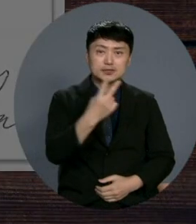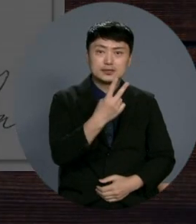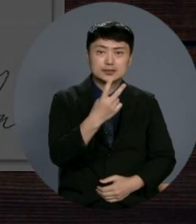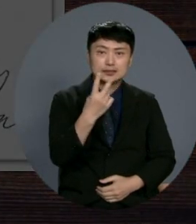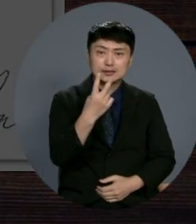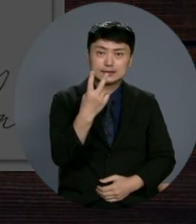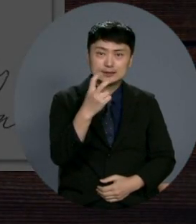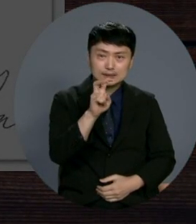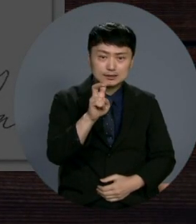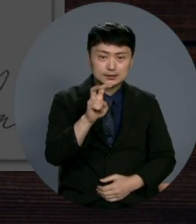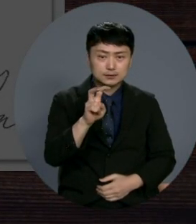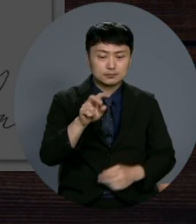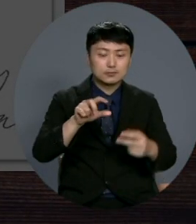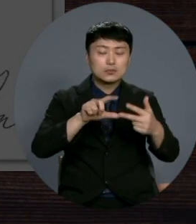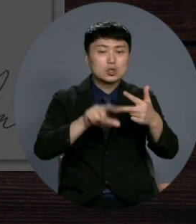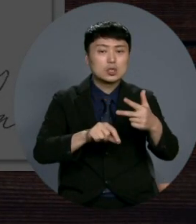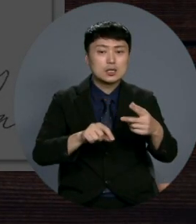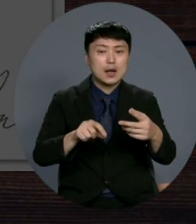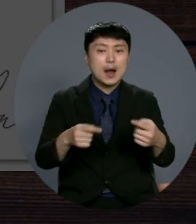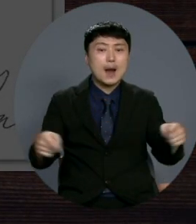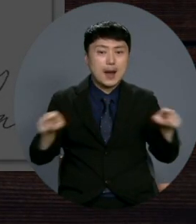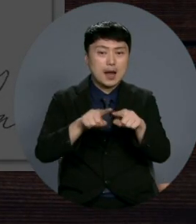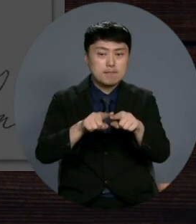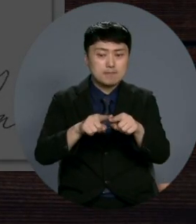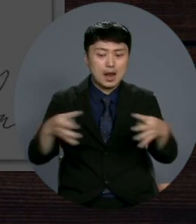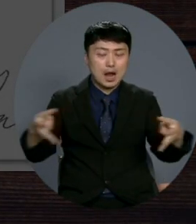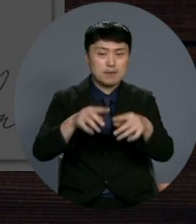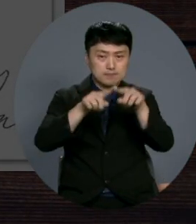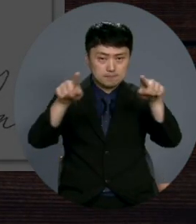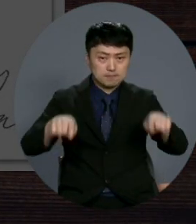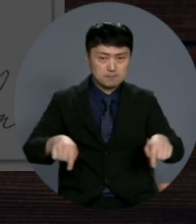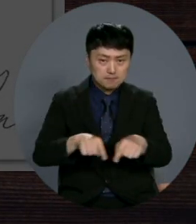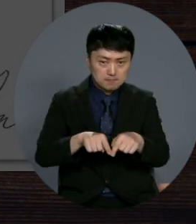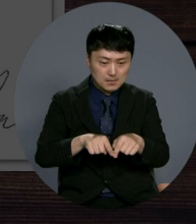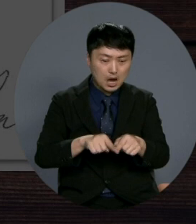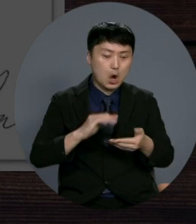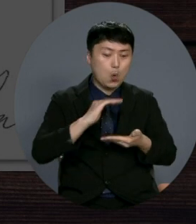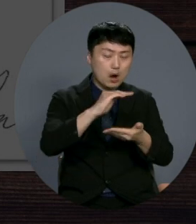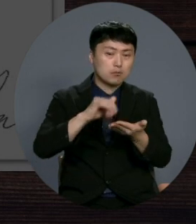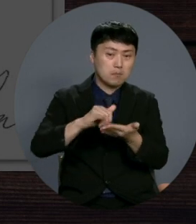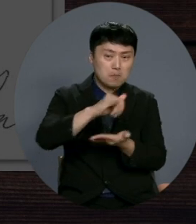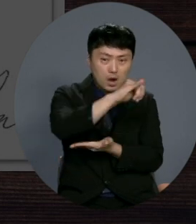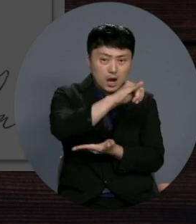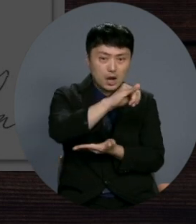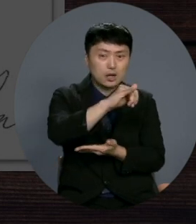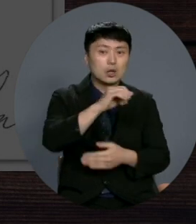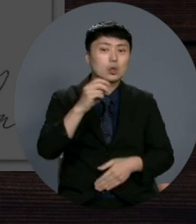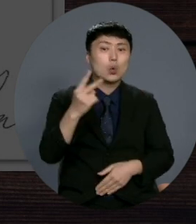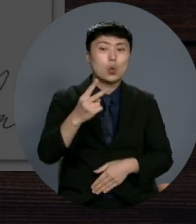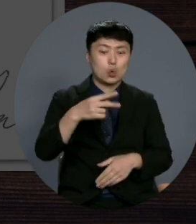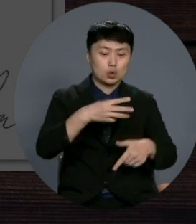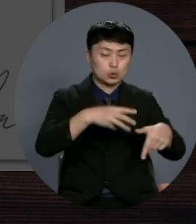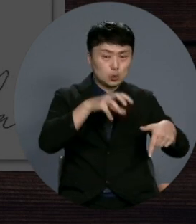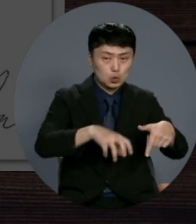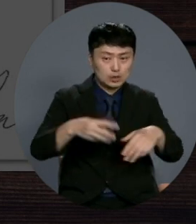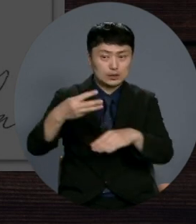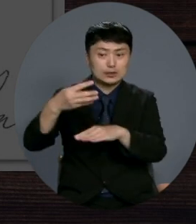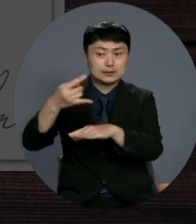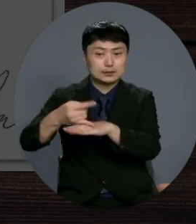2020년 7월 공동 합의문 작성 과정에서 군위군은 화물터미널을 포함한 민항터미널을 위성군은